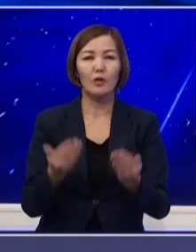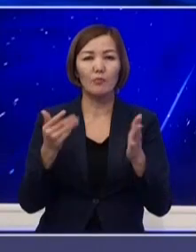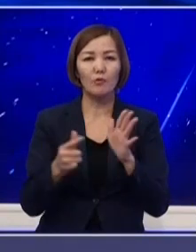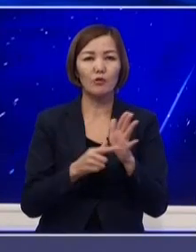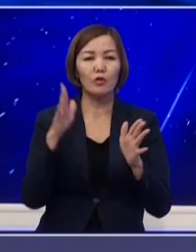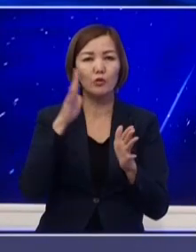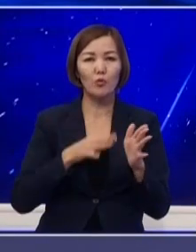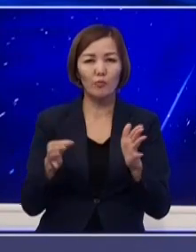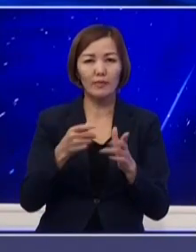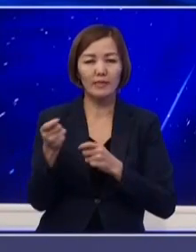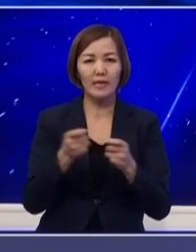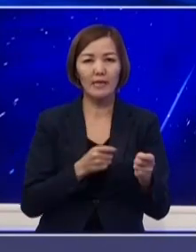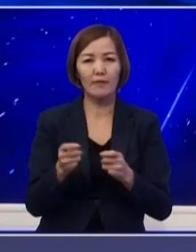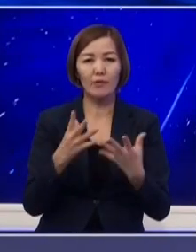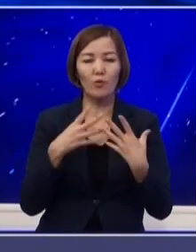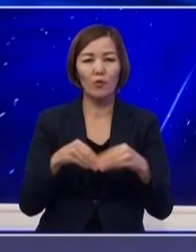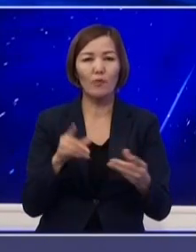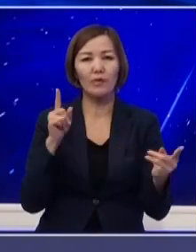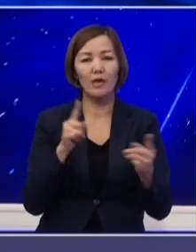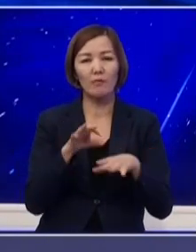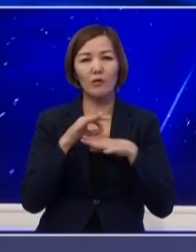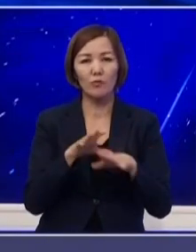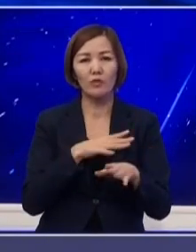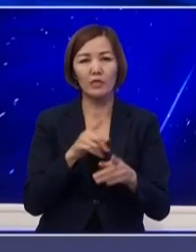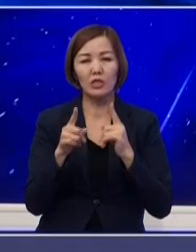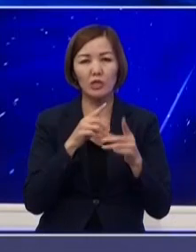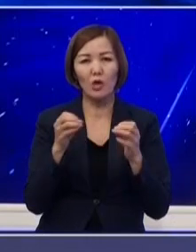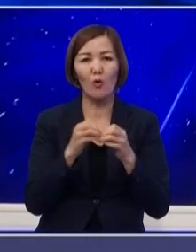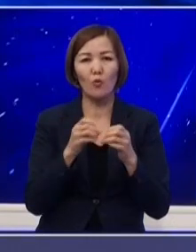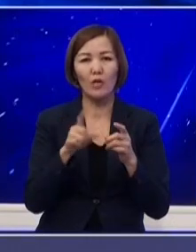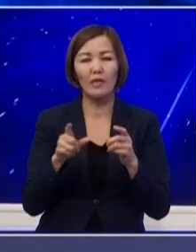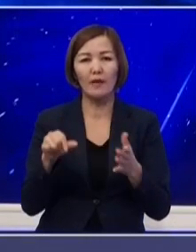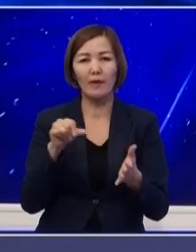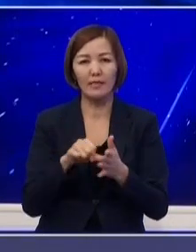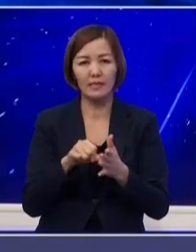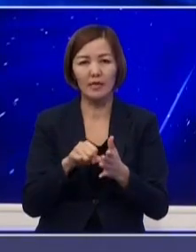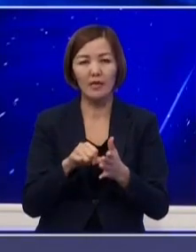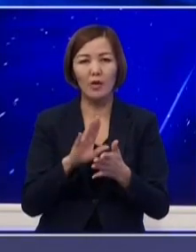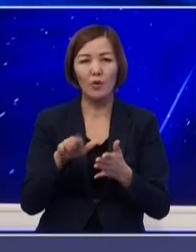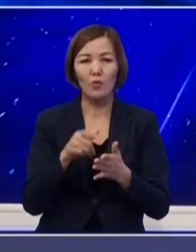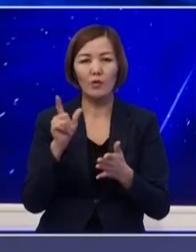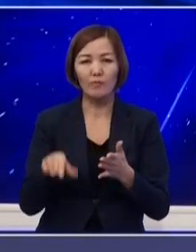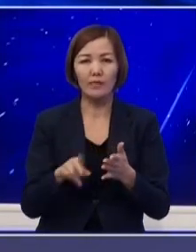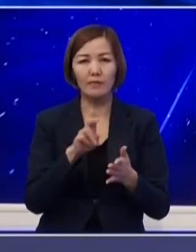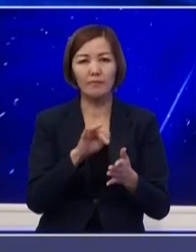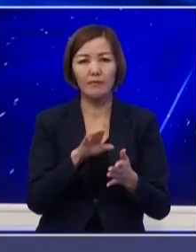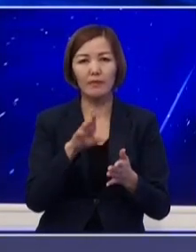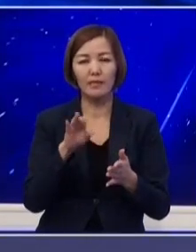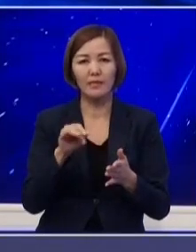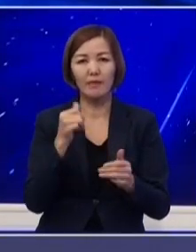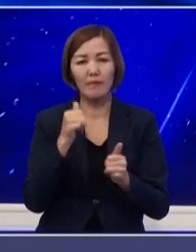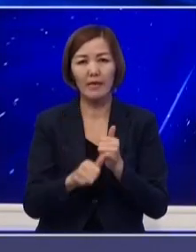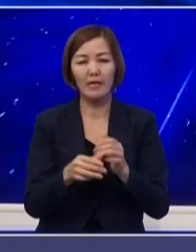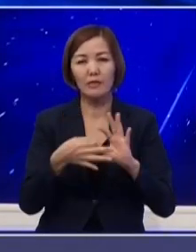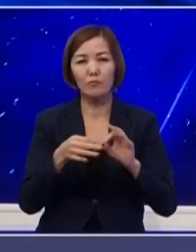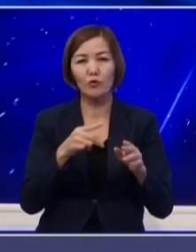Бүгін Жетісу облысының әкімі кезекті қоғамдық қабылдау өткізді. Жиынға 10-нан аса адам қатысты. Өңір басшысы Бейбіт Исабаев